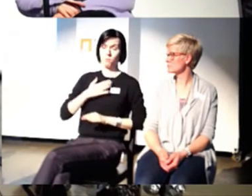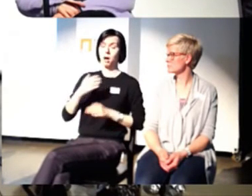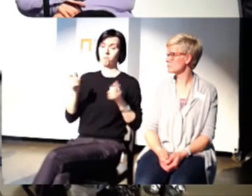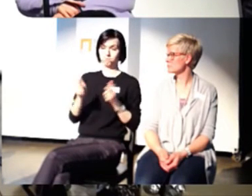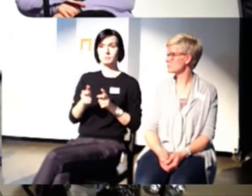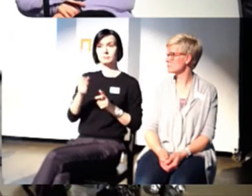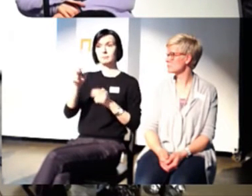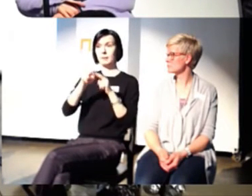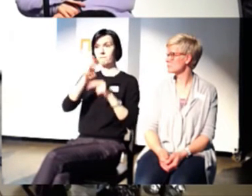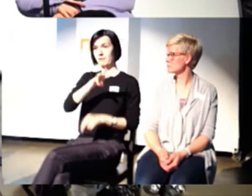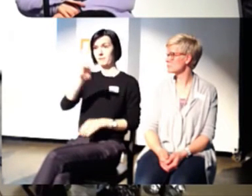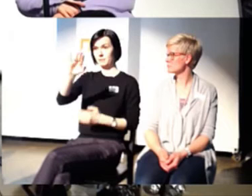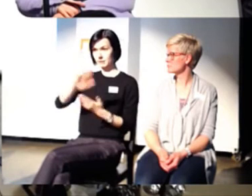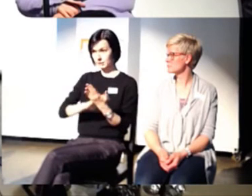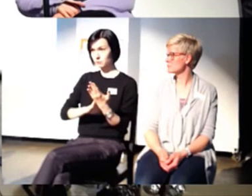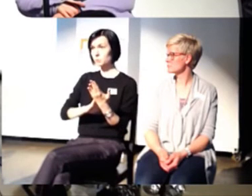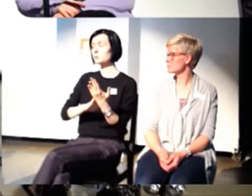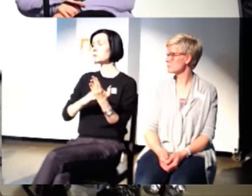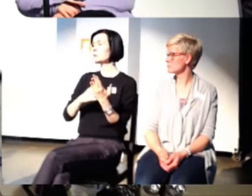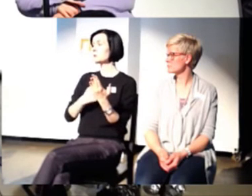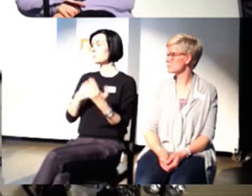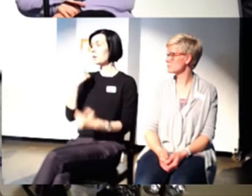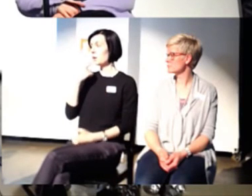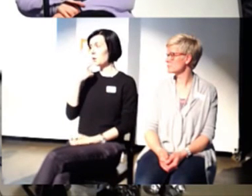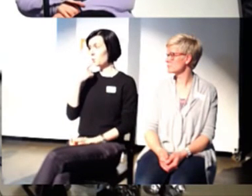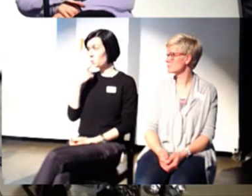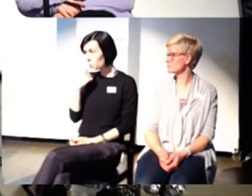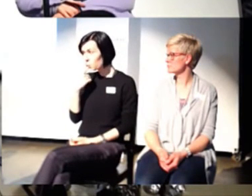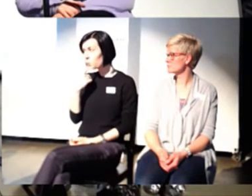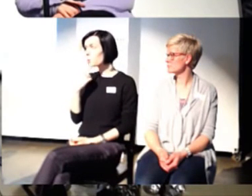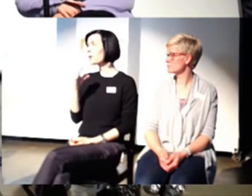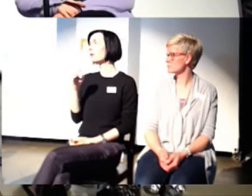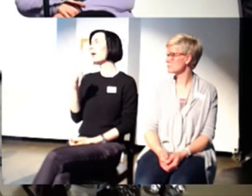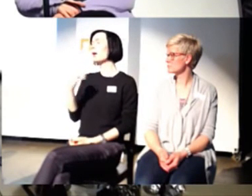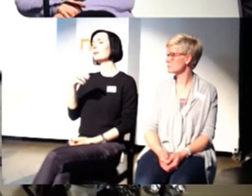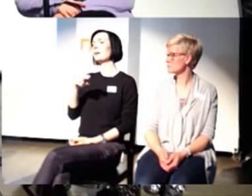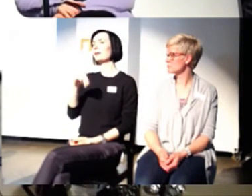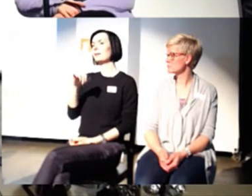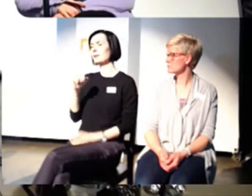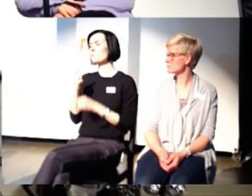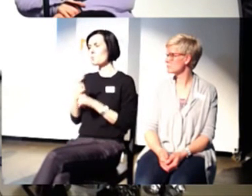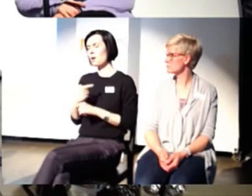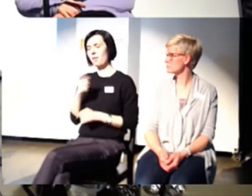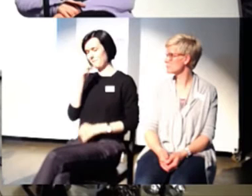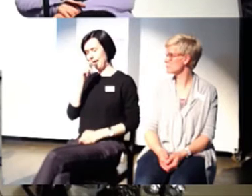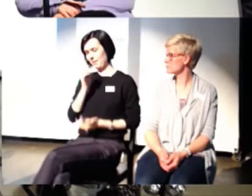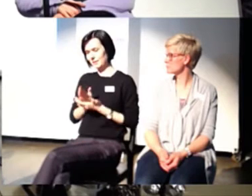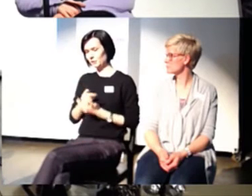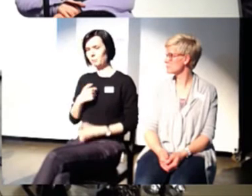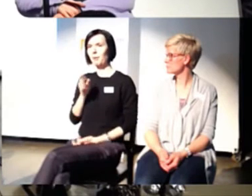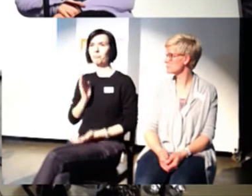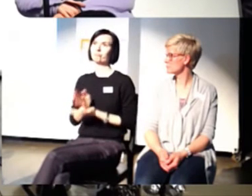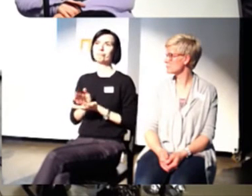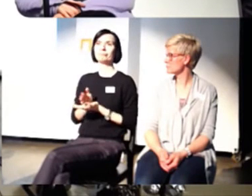tässä koko maailma on mukana, mä oon ihan helpottanut, että en puhu väärät asiat. Ja mä